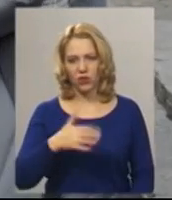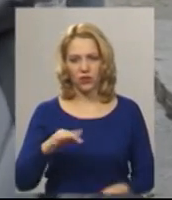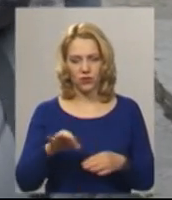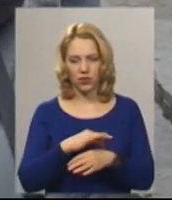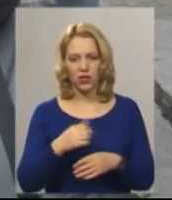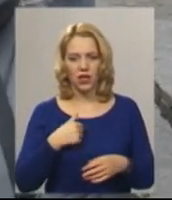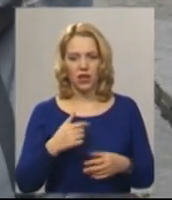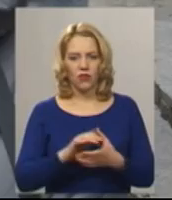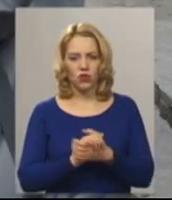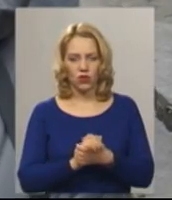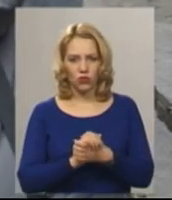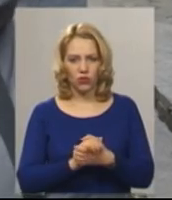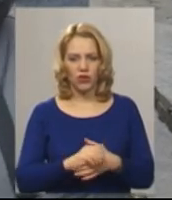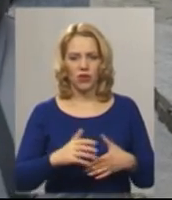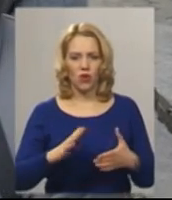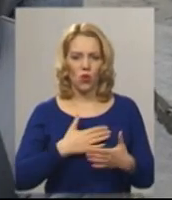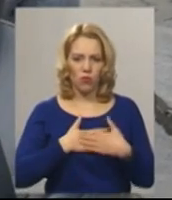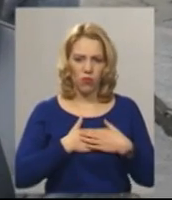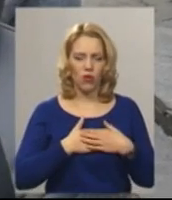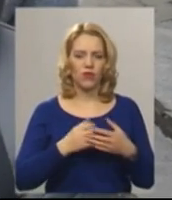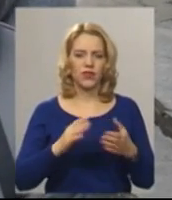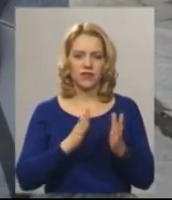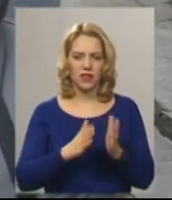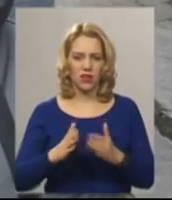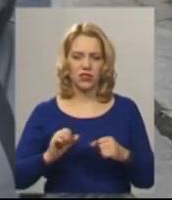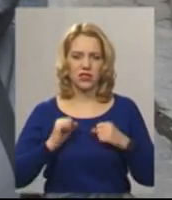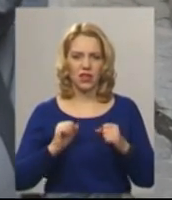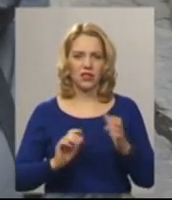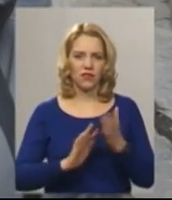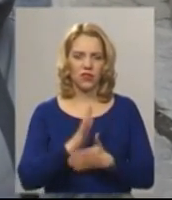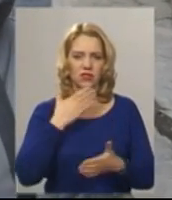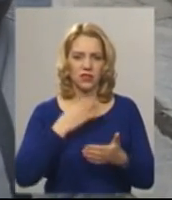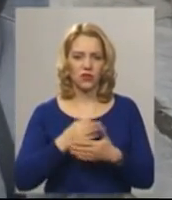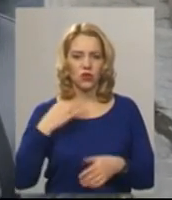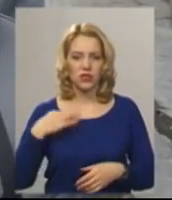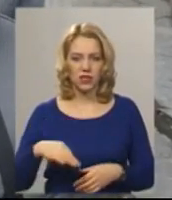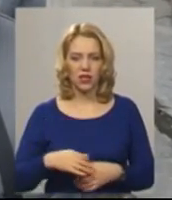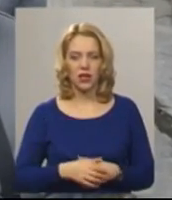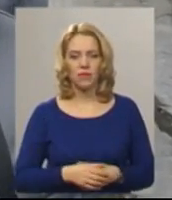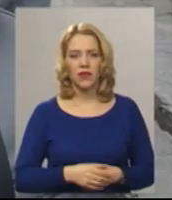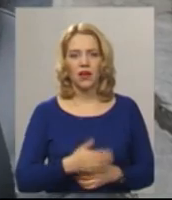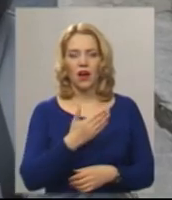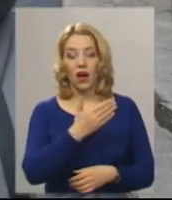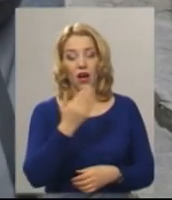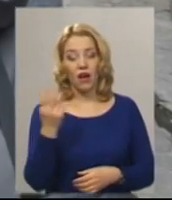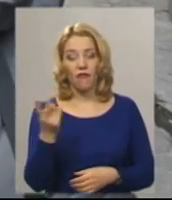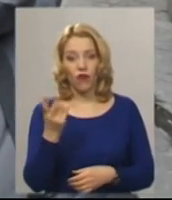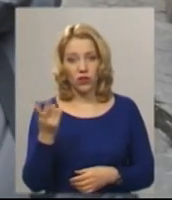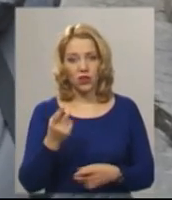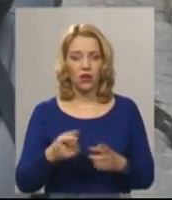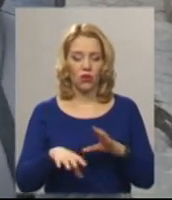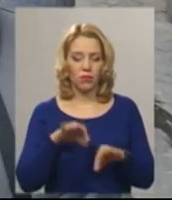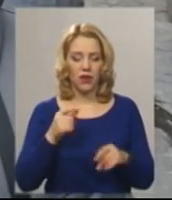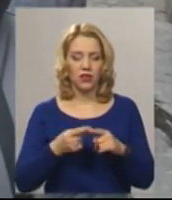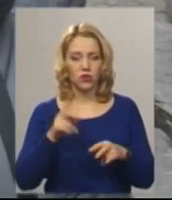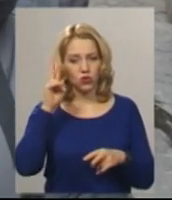чоловіком прожили в мирі, в любові, злагоді. І так виростили, старались виростити свого сина. Вони обрали цю дату, напевно, не даремно. Тому що